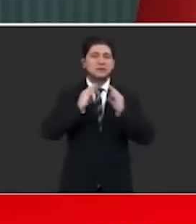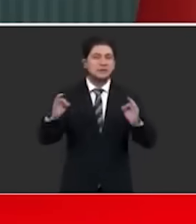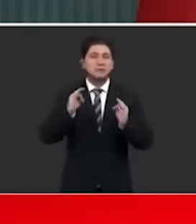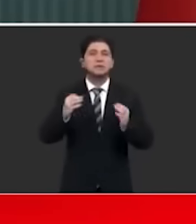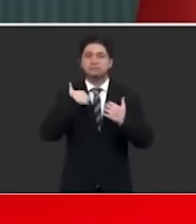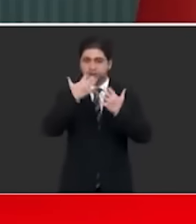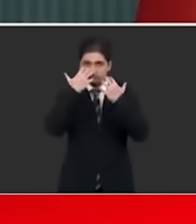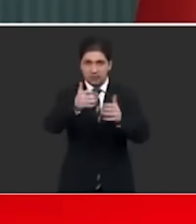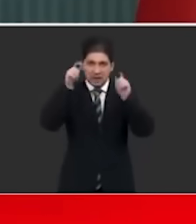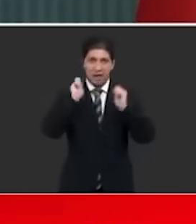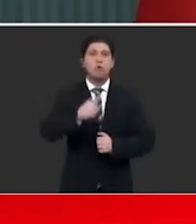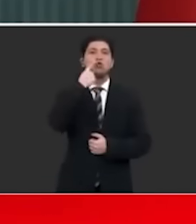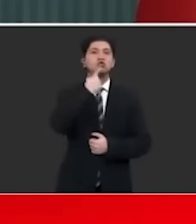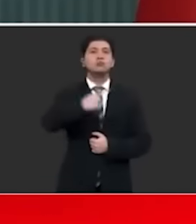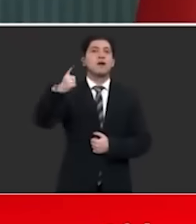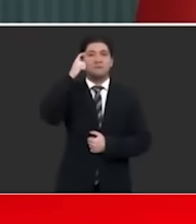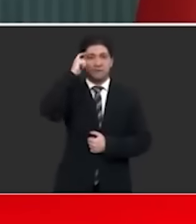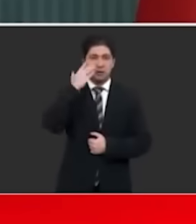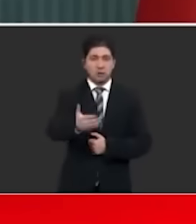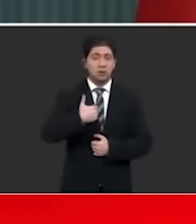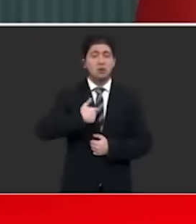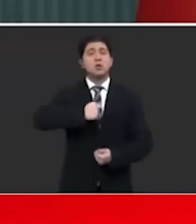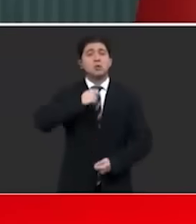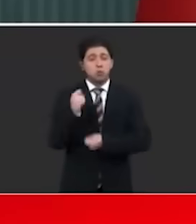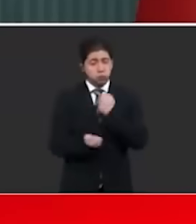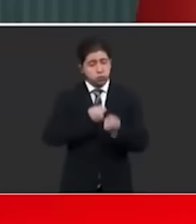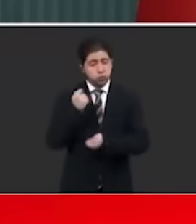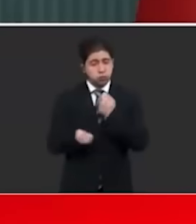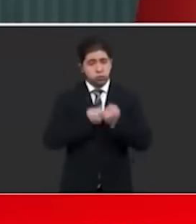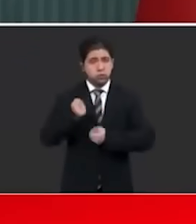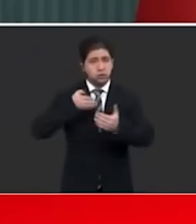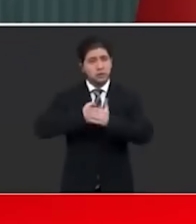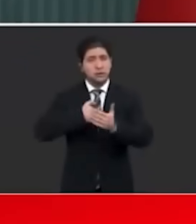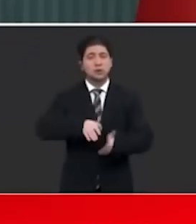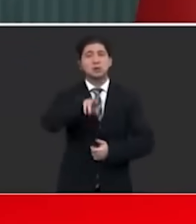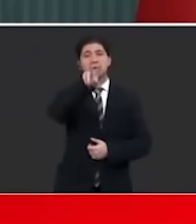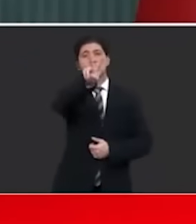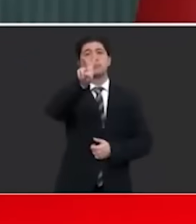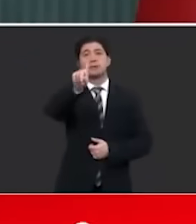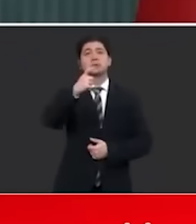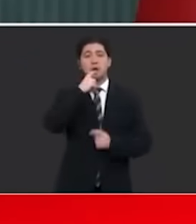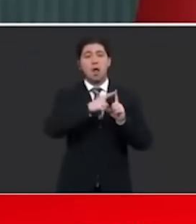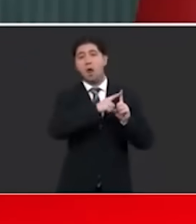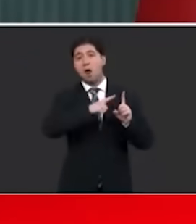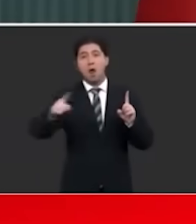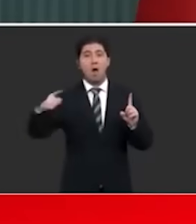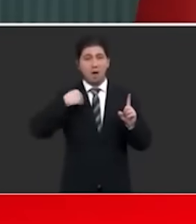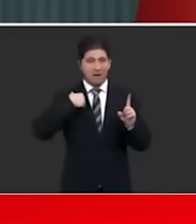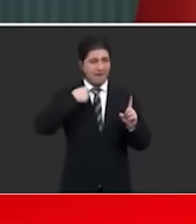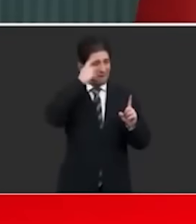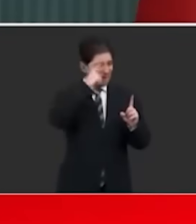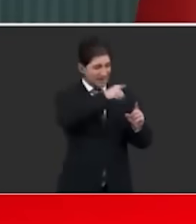olan Cumhuriyet özlemi, gayretlerimiz neticesinde 21 yılda bir idealden